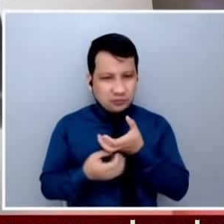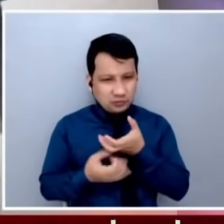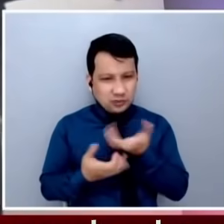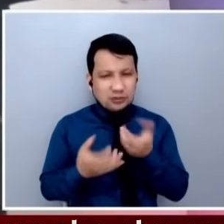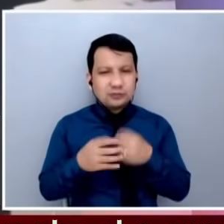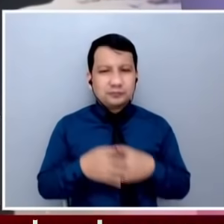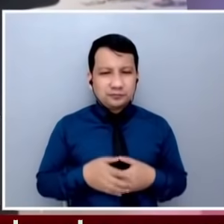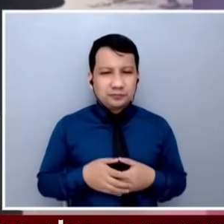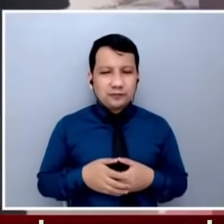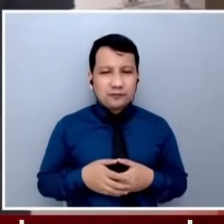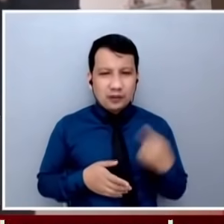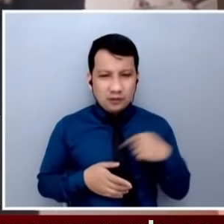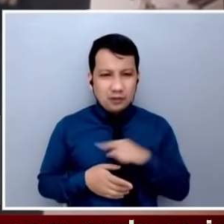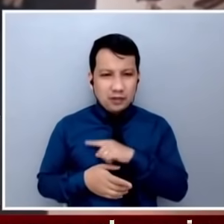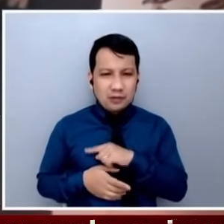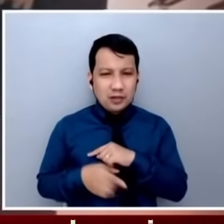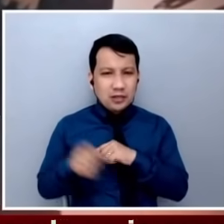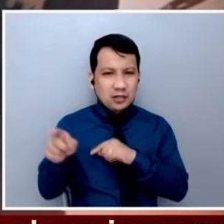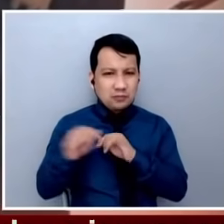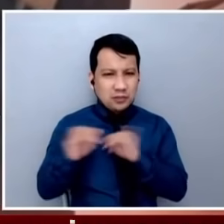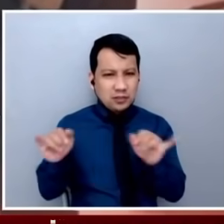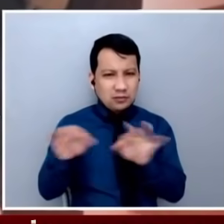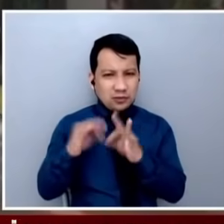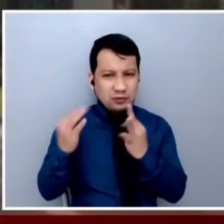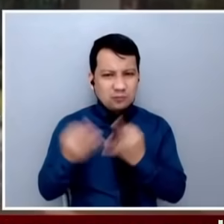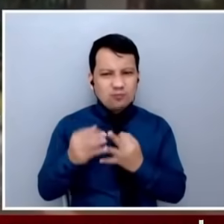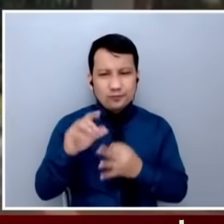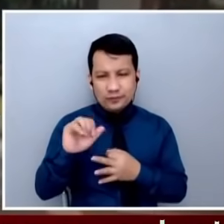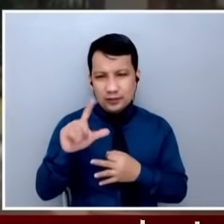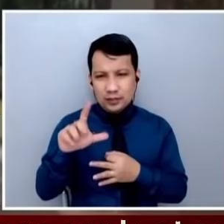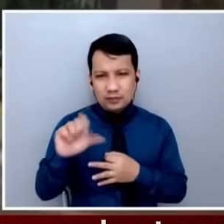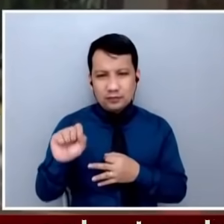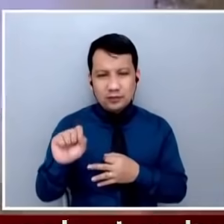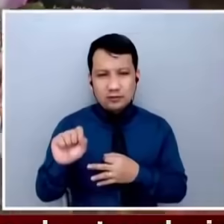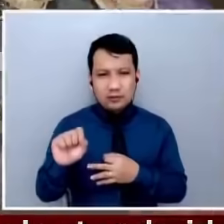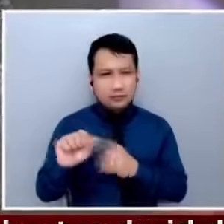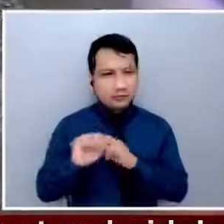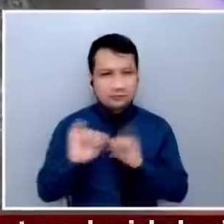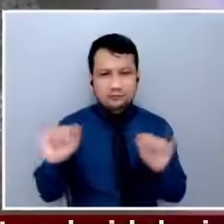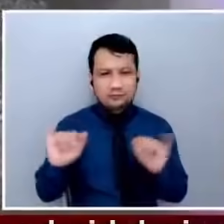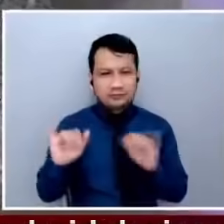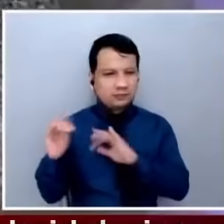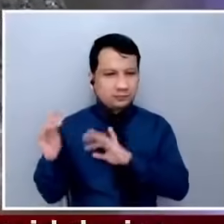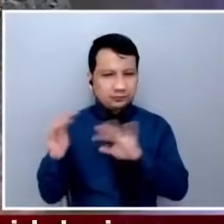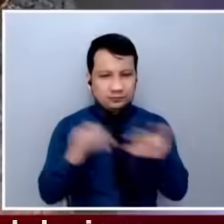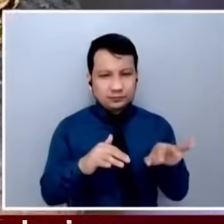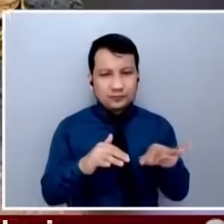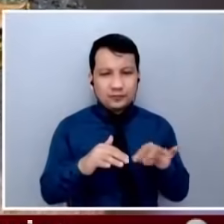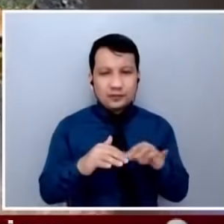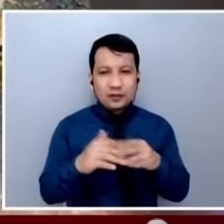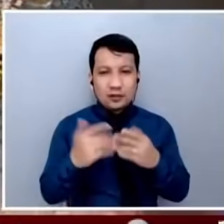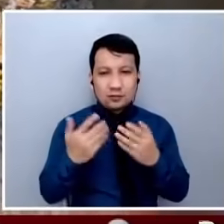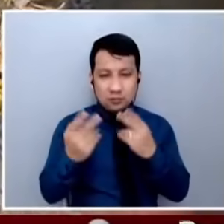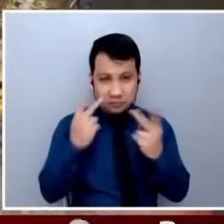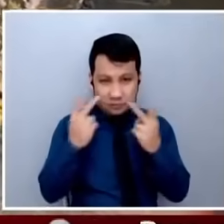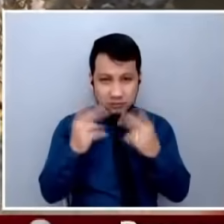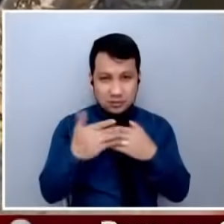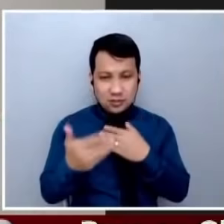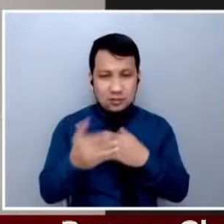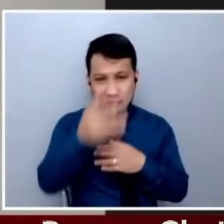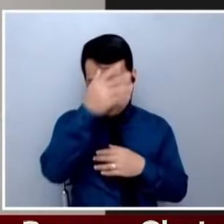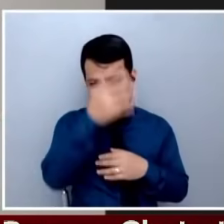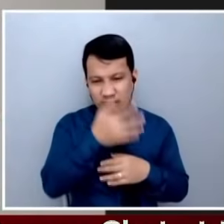kakanin. Ang pamilya naman ni Alpha Villamanca, hindi sumasabay sa dagsa ng tao tuwing dumadalaw sa mga